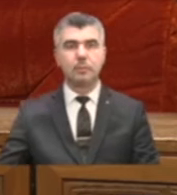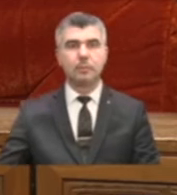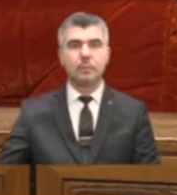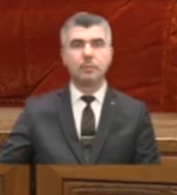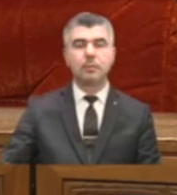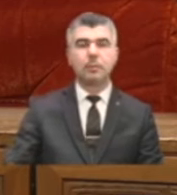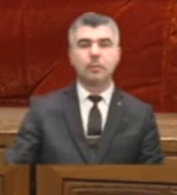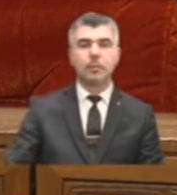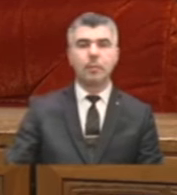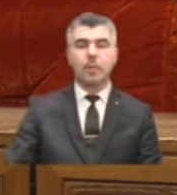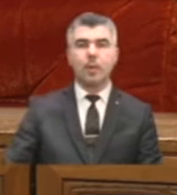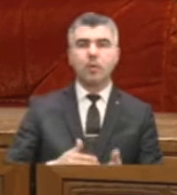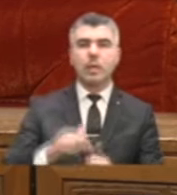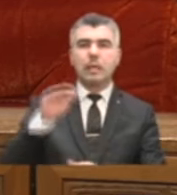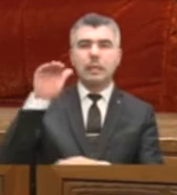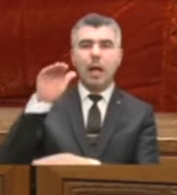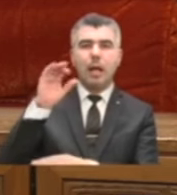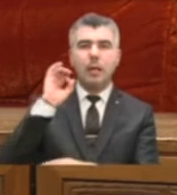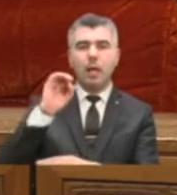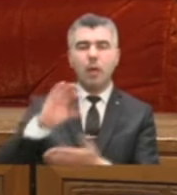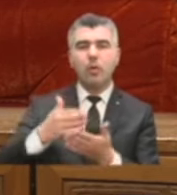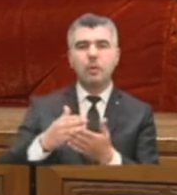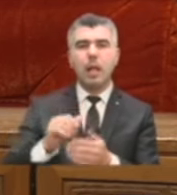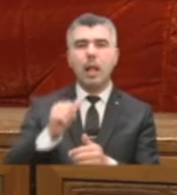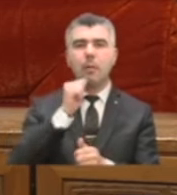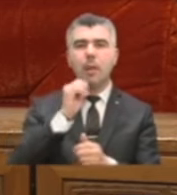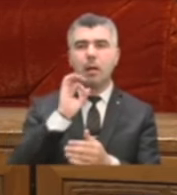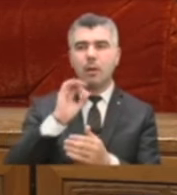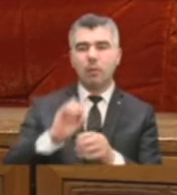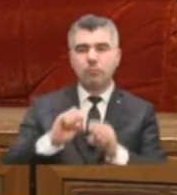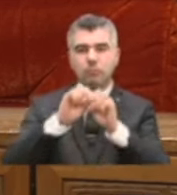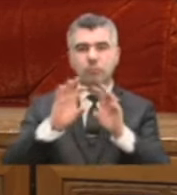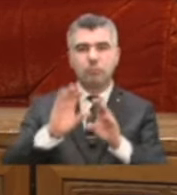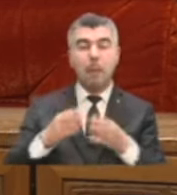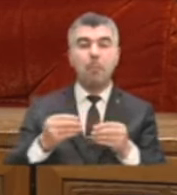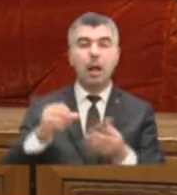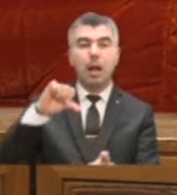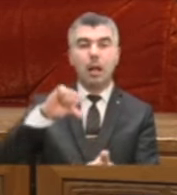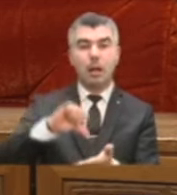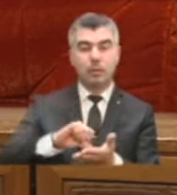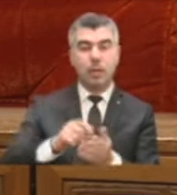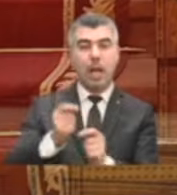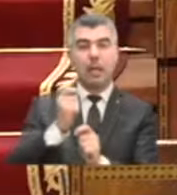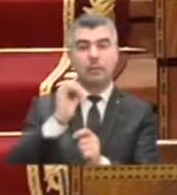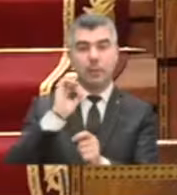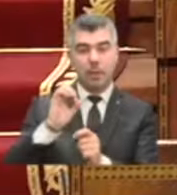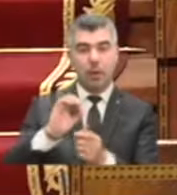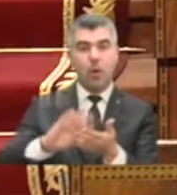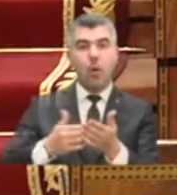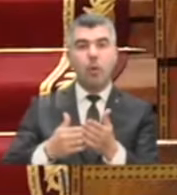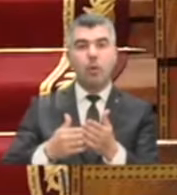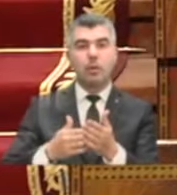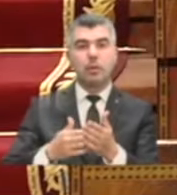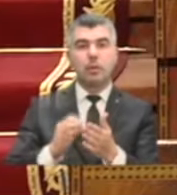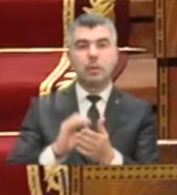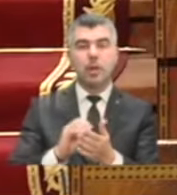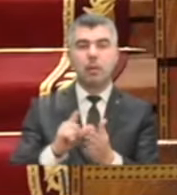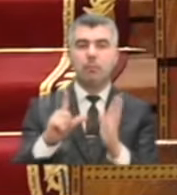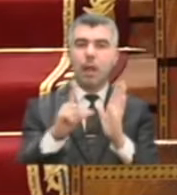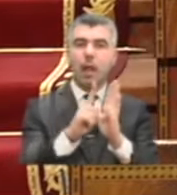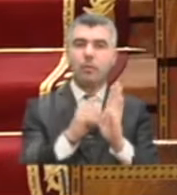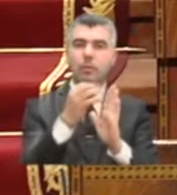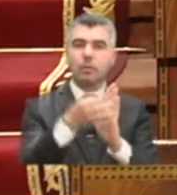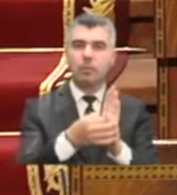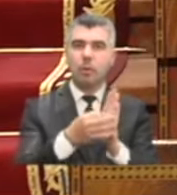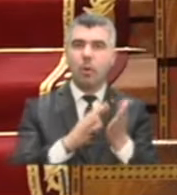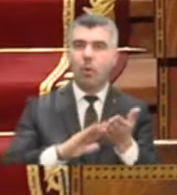ولا الصحراويه ولا المائيه. هذه المنطقه ديال مراكش اسفي مازال ما اخذتش الحق ديالها في